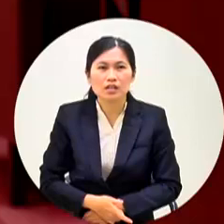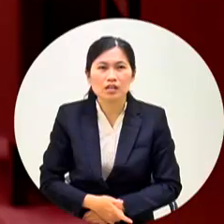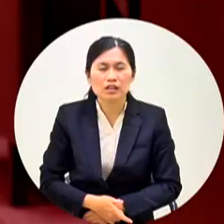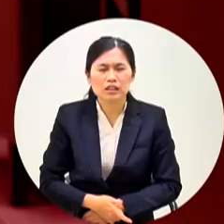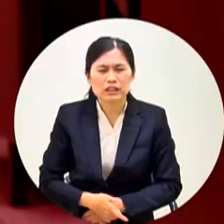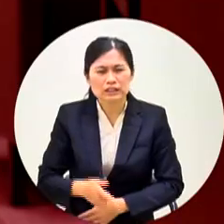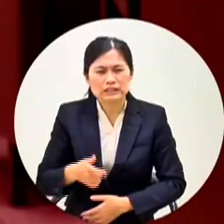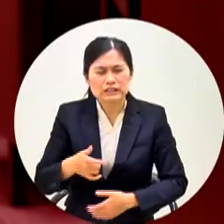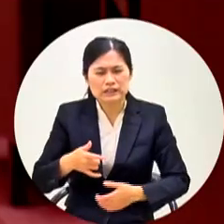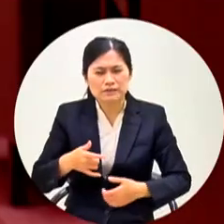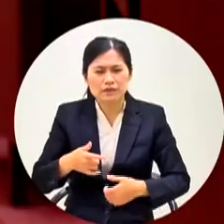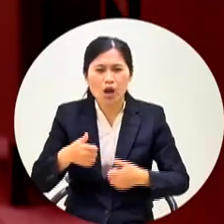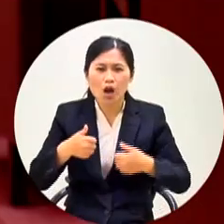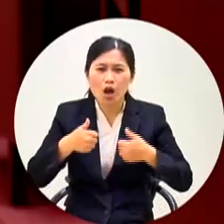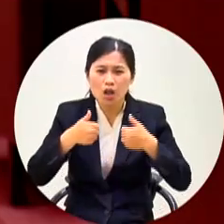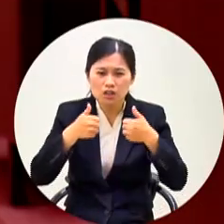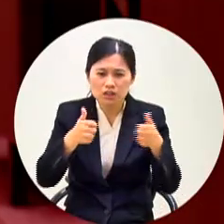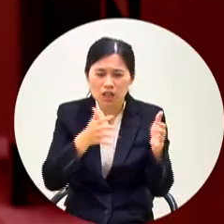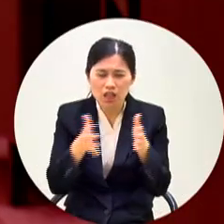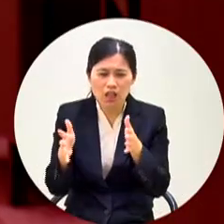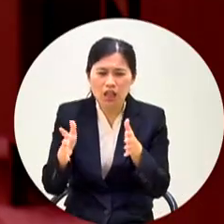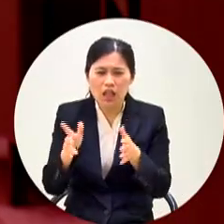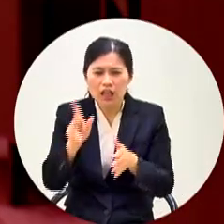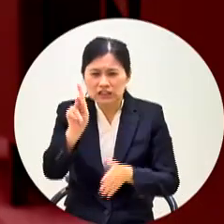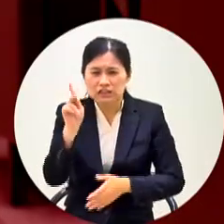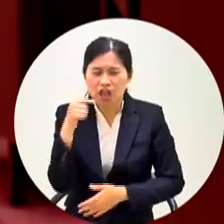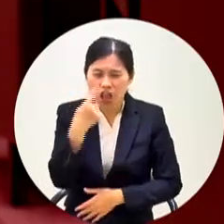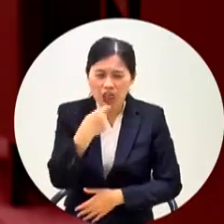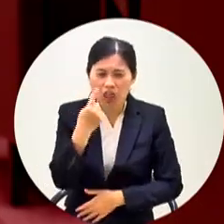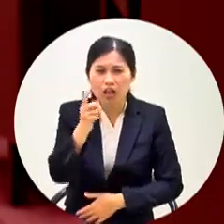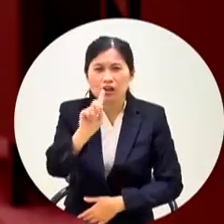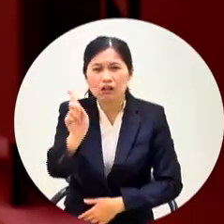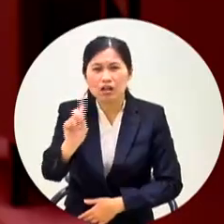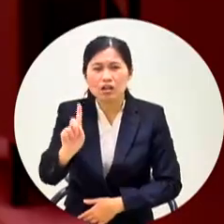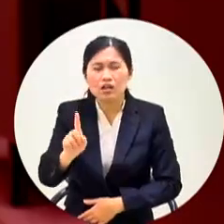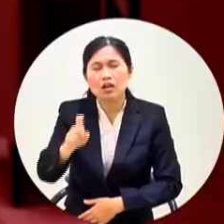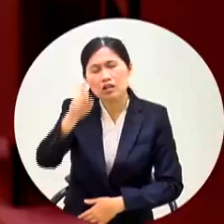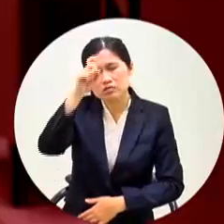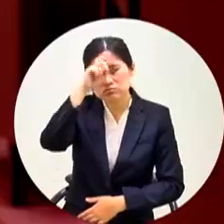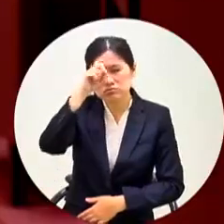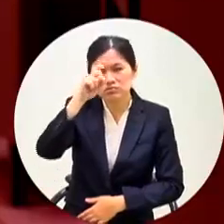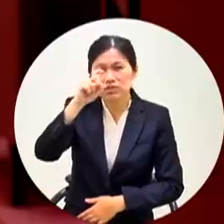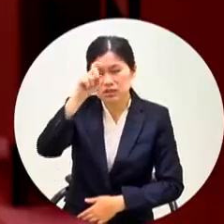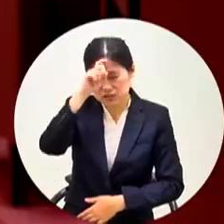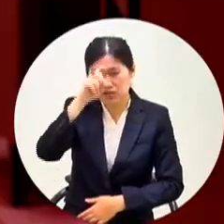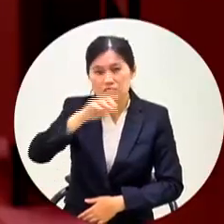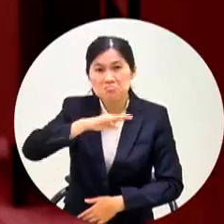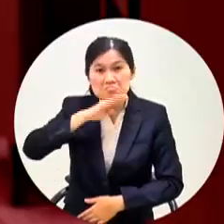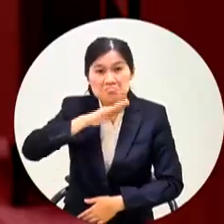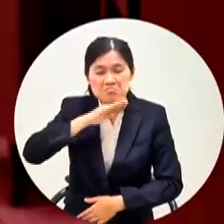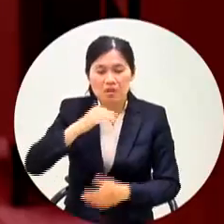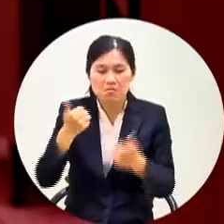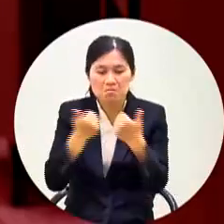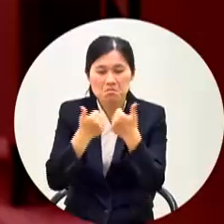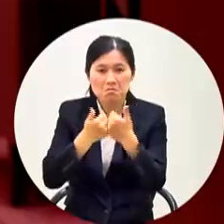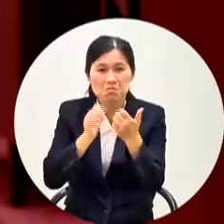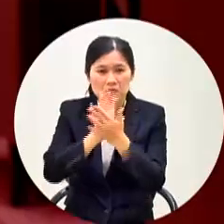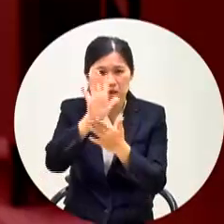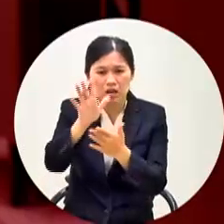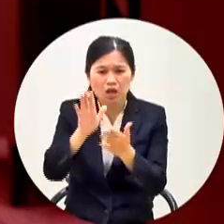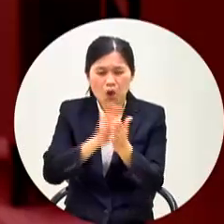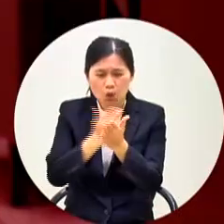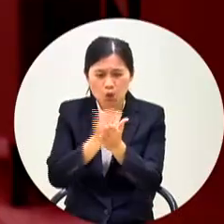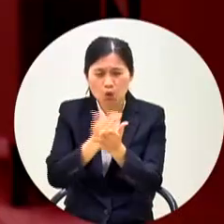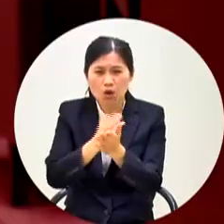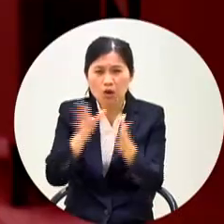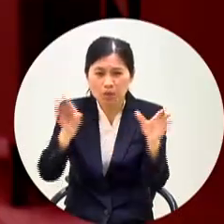道理跟理由。希望在会后你提出一个具体的一个说明资料，